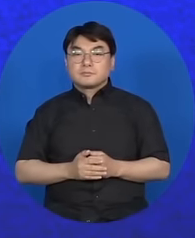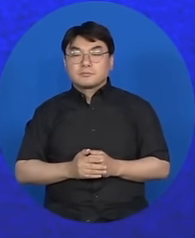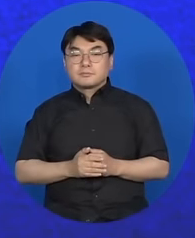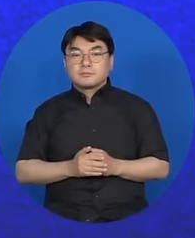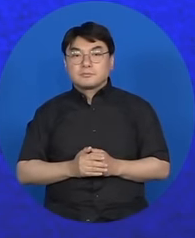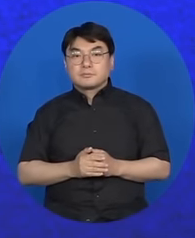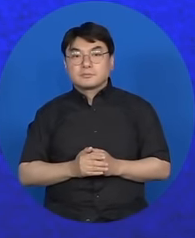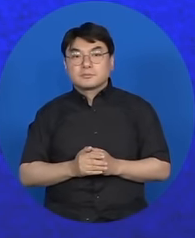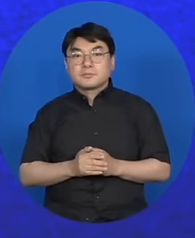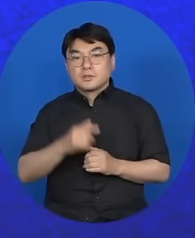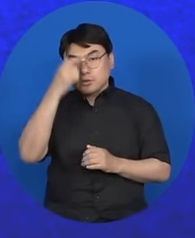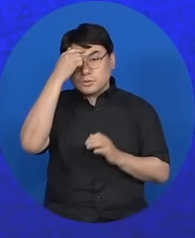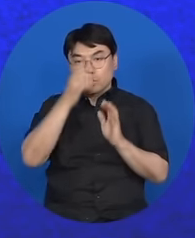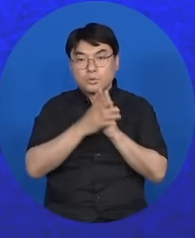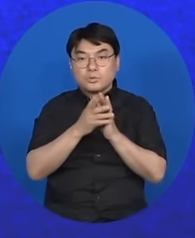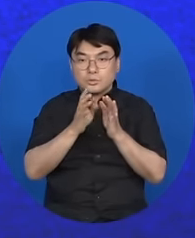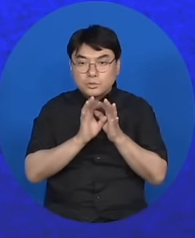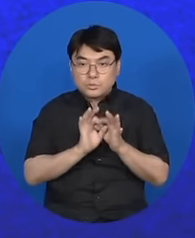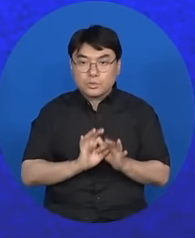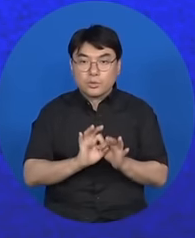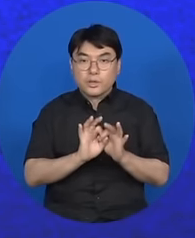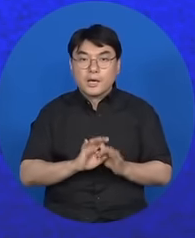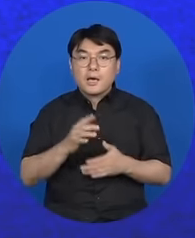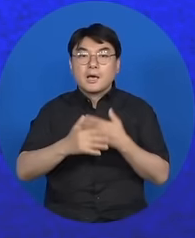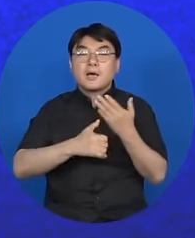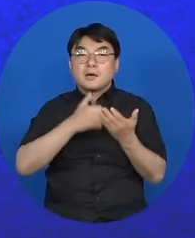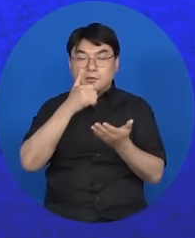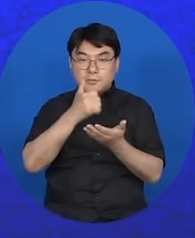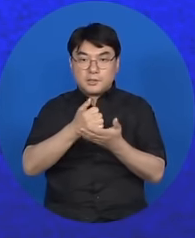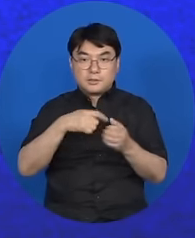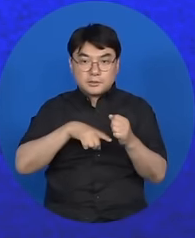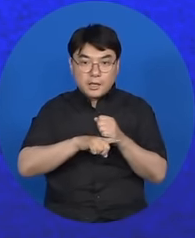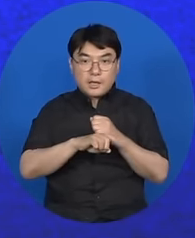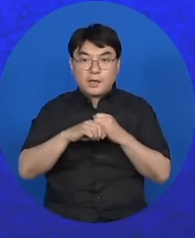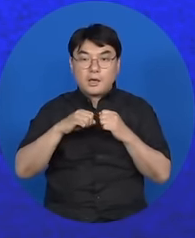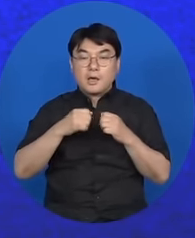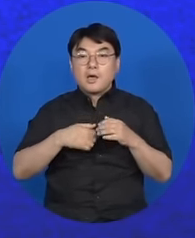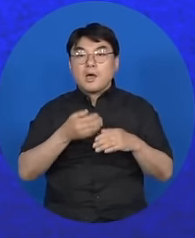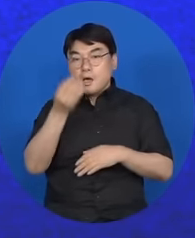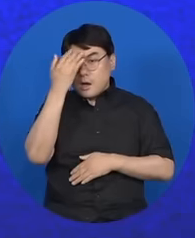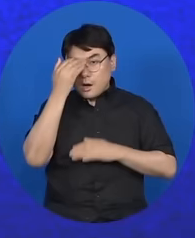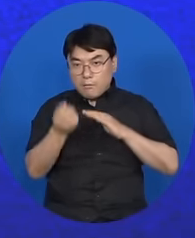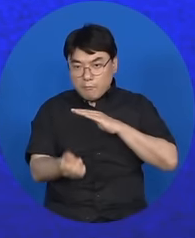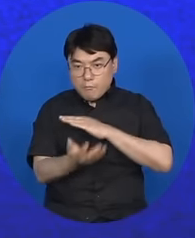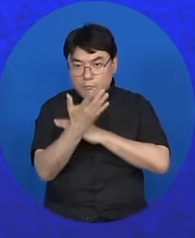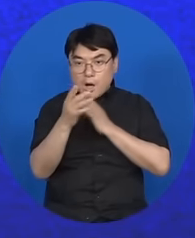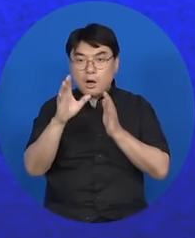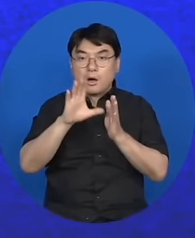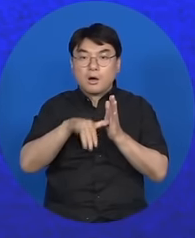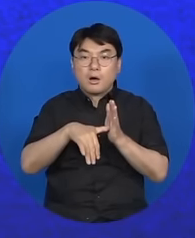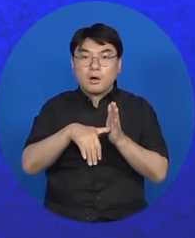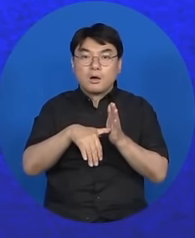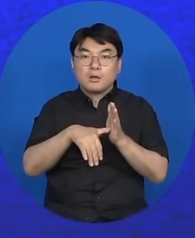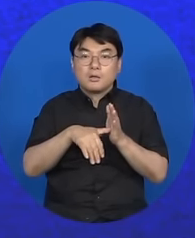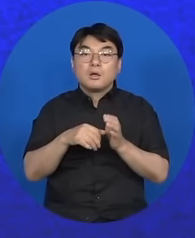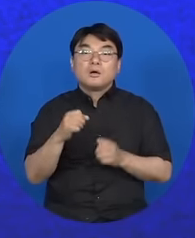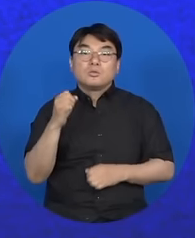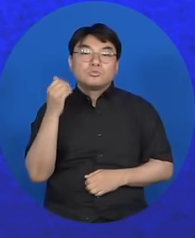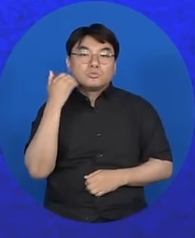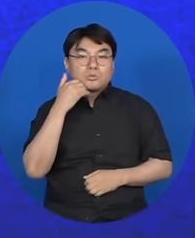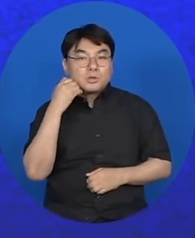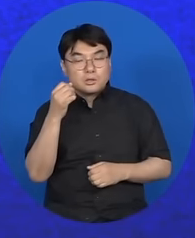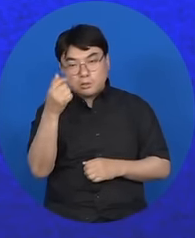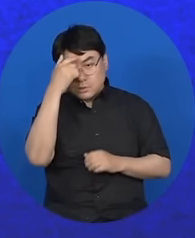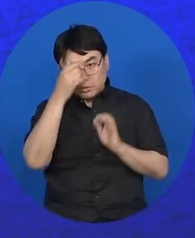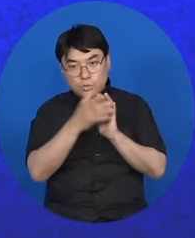통해 하나님의 뜻에 항복할 때에 그럼으로써 우리는 누군가의 기도응답의 통로가 된다는